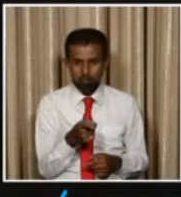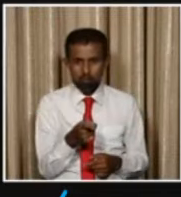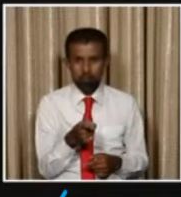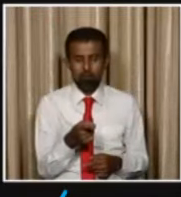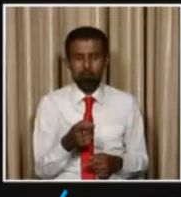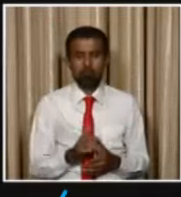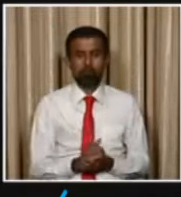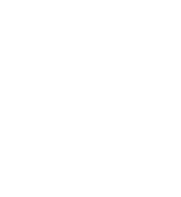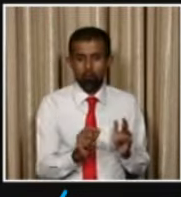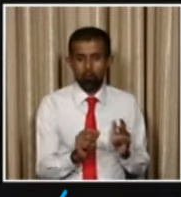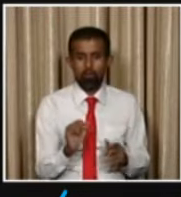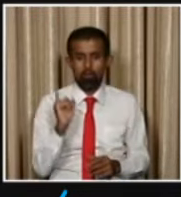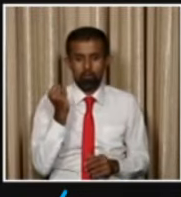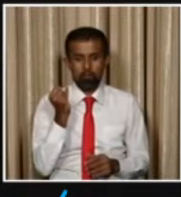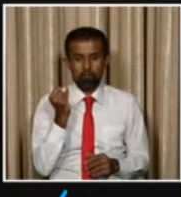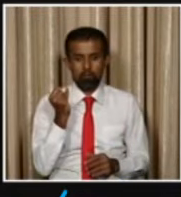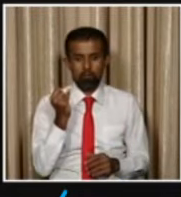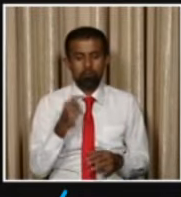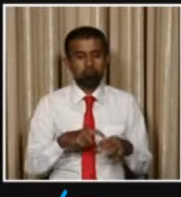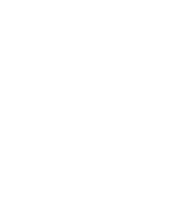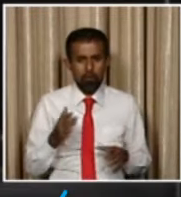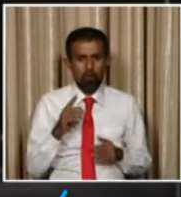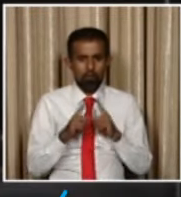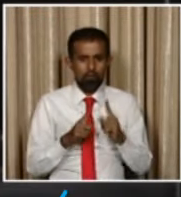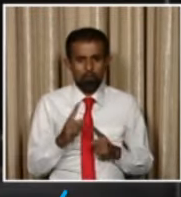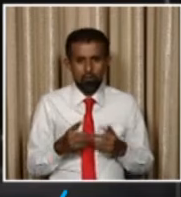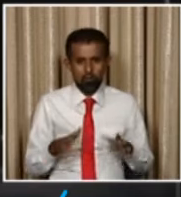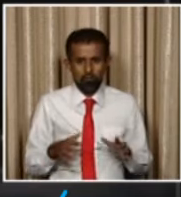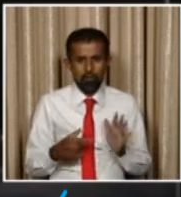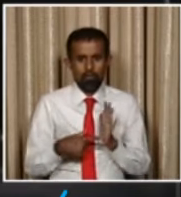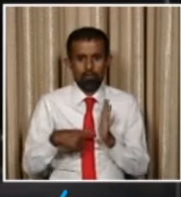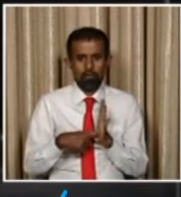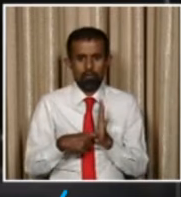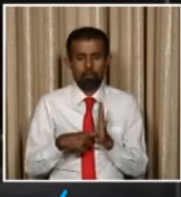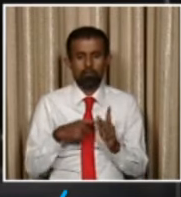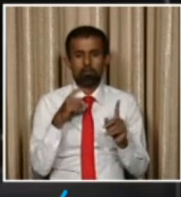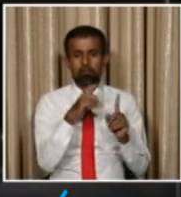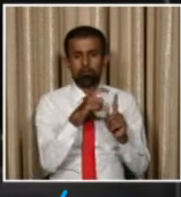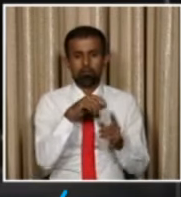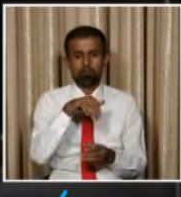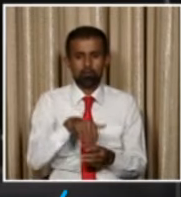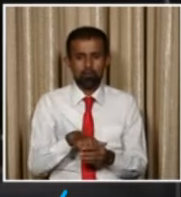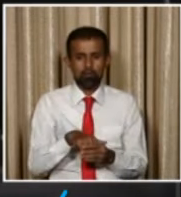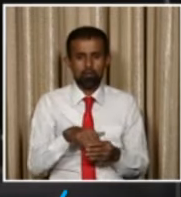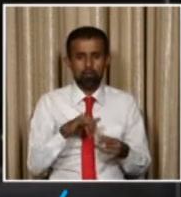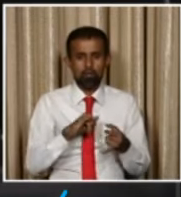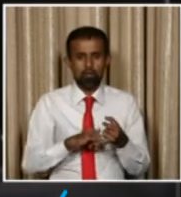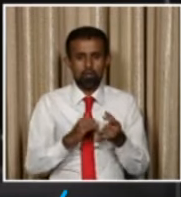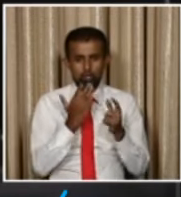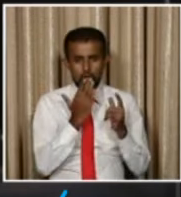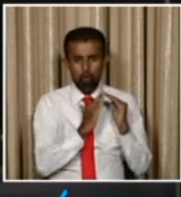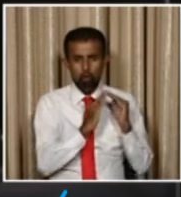சட்டம் இங்கே எதுவுமே இல்லை. இன்று பரீட்சை பெறுபவரும் வரவில்லை. மாவட்டத்தில் திருகோணமலை சாஹிரா கல்லூரியில் இடம்பெற்ற